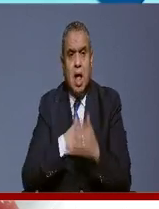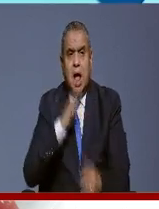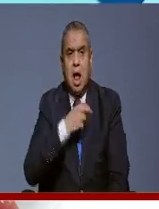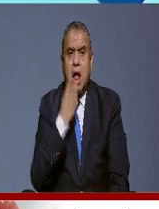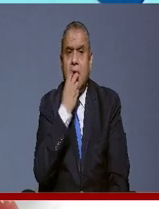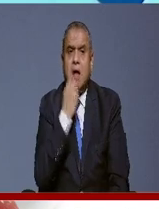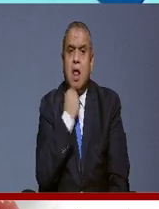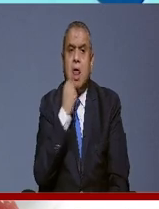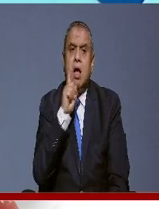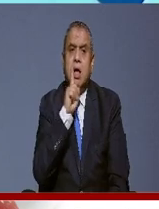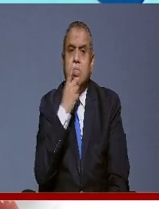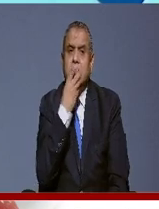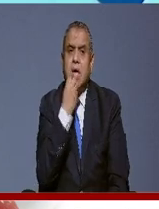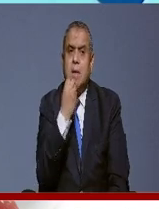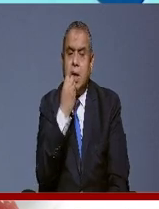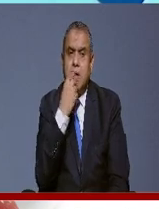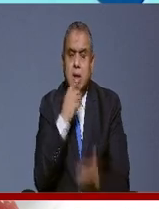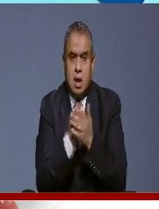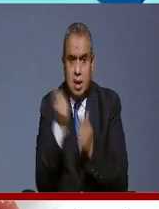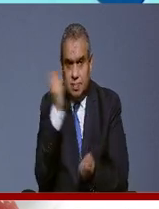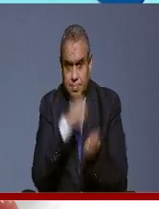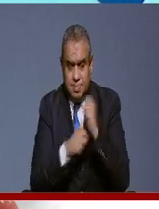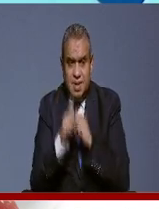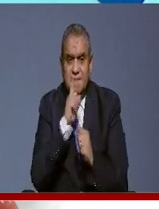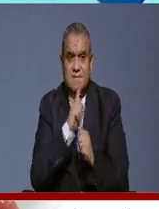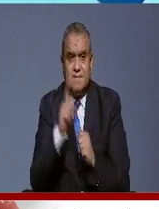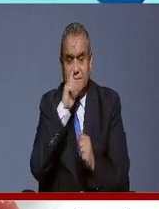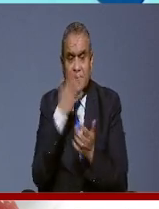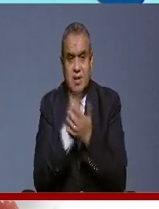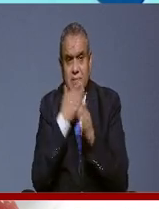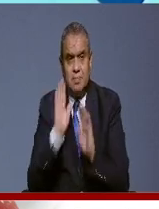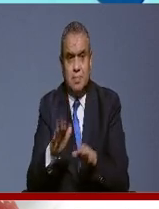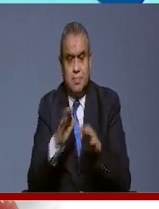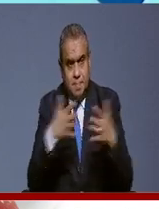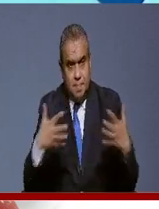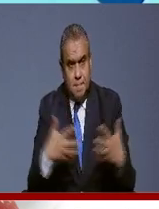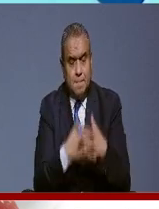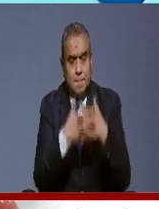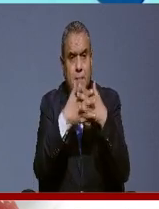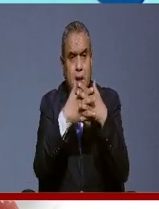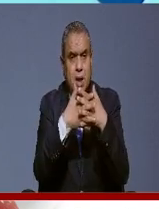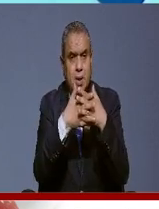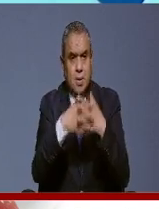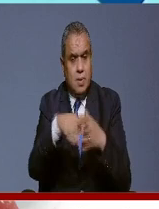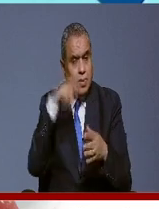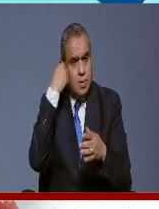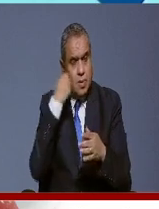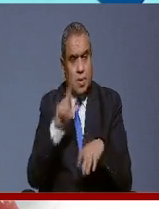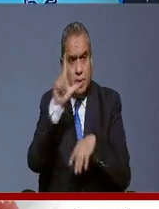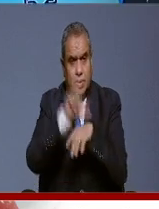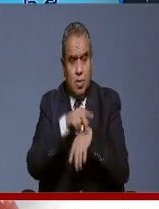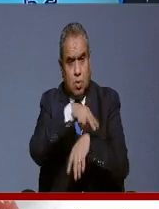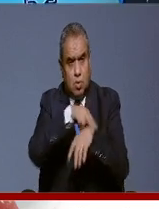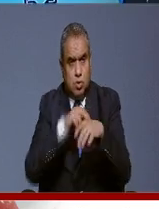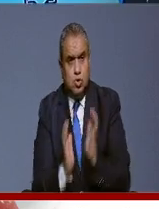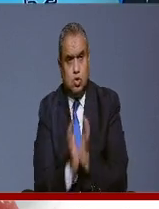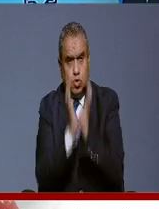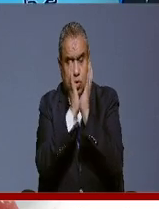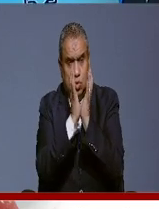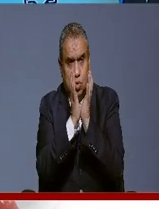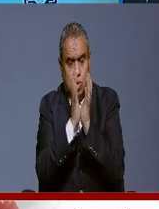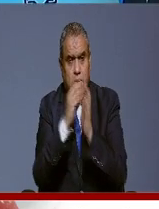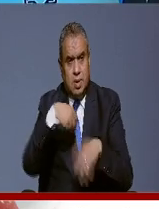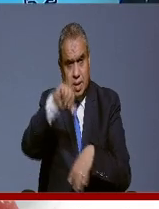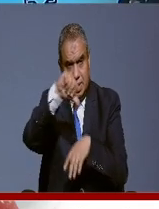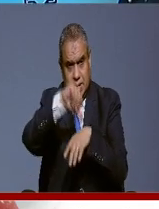هي للصناعات الحرفية، نفس الحكاية مع برضو وزارة الشؤون الاجتماعية يا فندم، خدنا